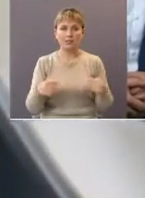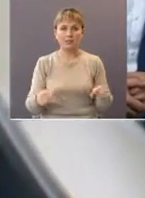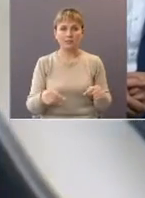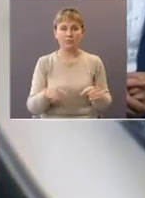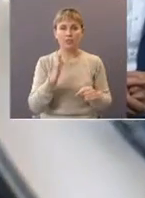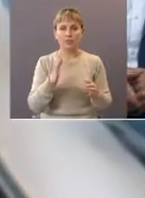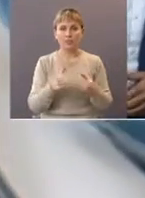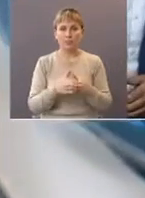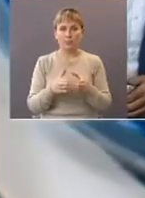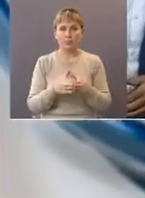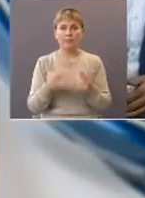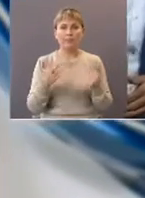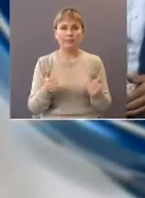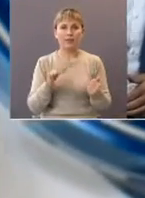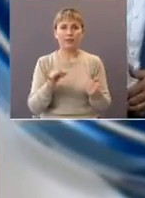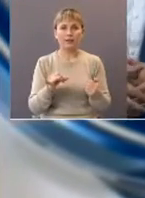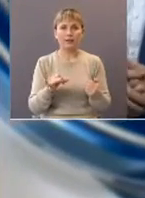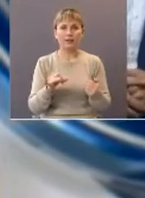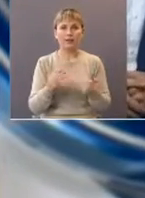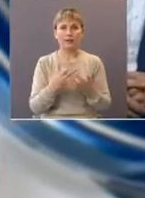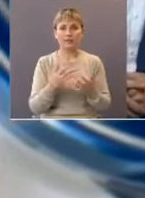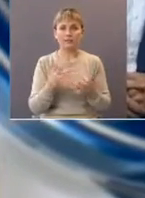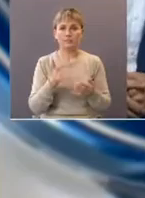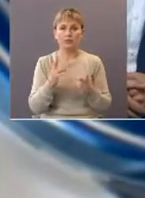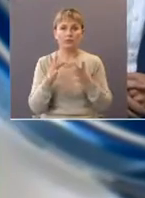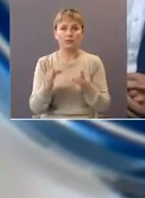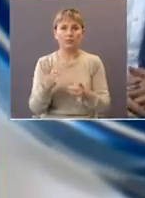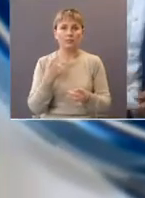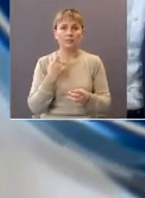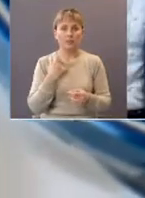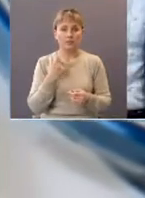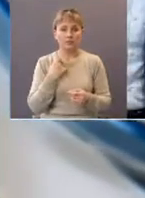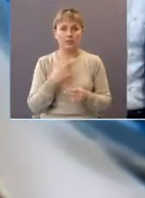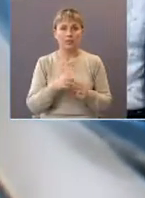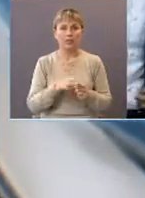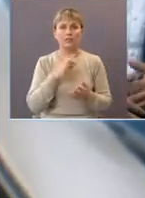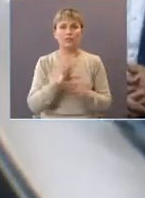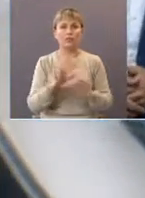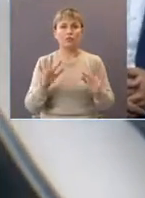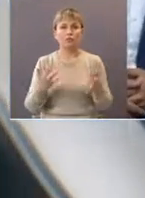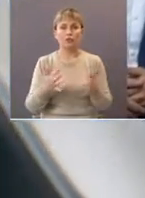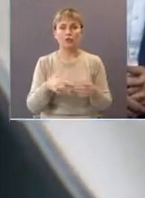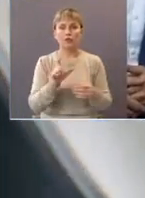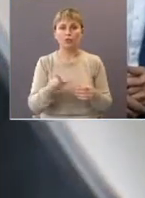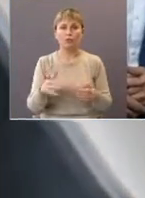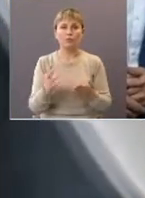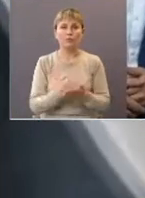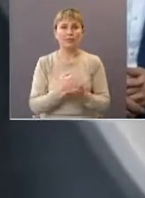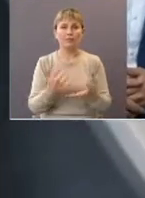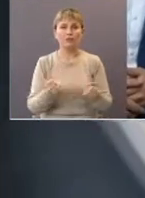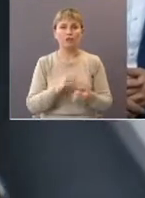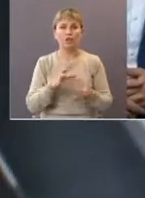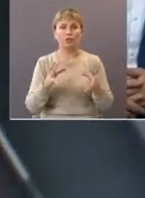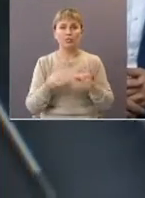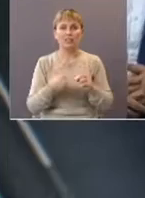предстоящей кампании. Да, и про пристрастие к спиртным напиткам было сказано не случайно. Моим коллегам удалось заполучить